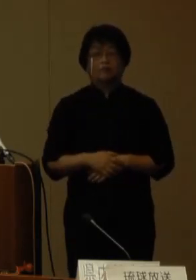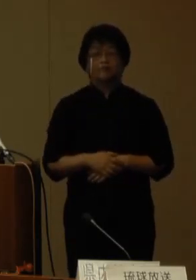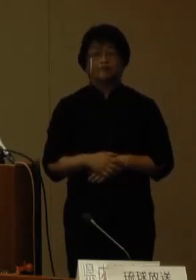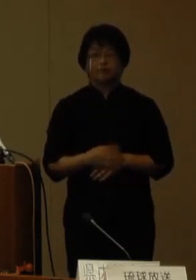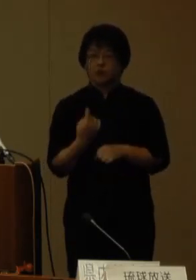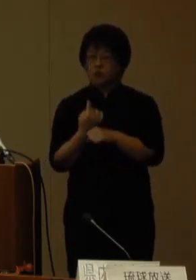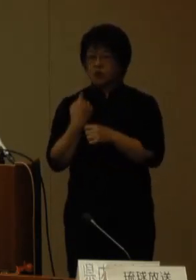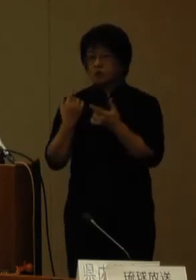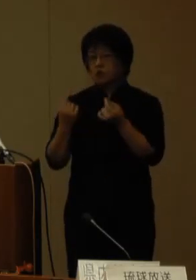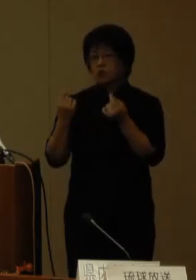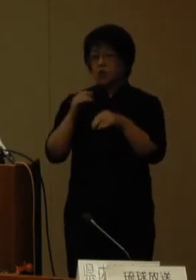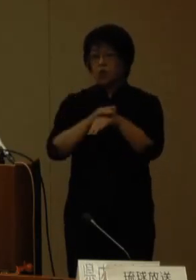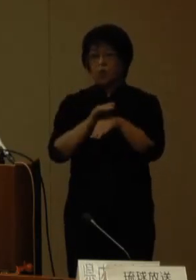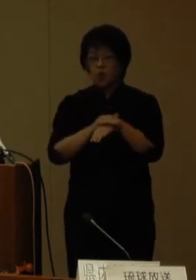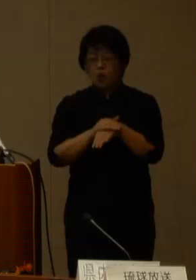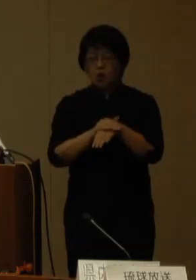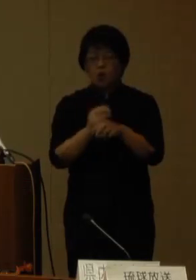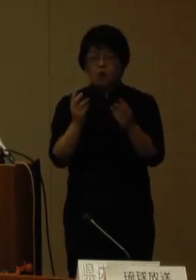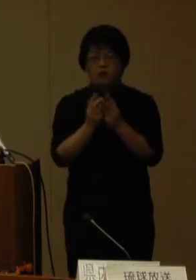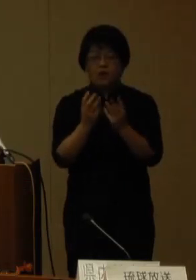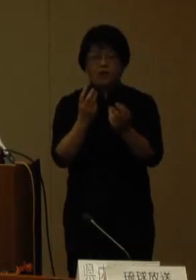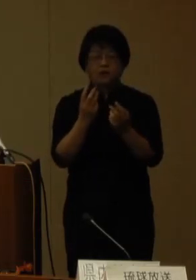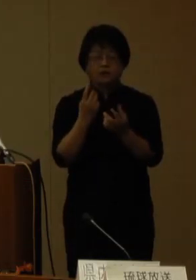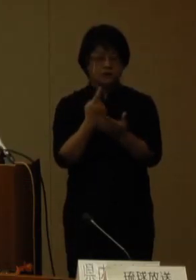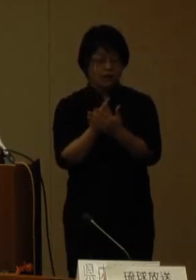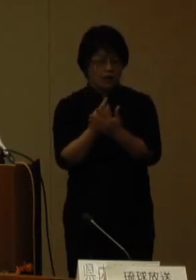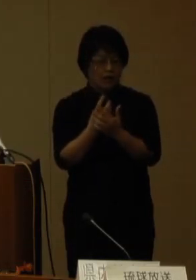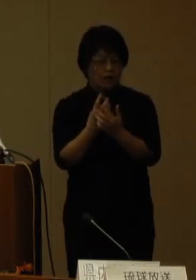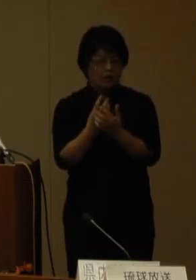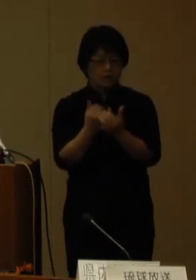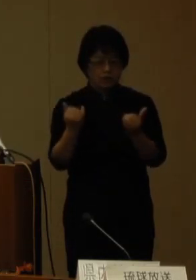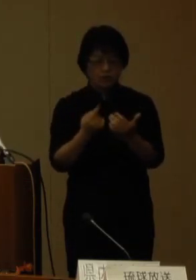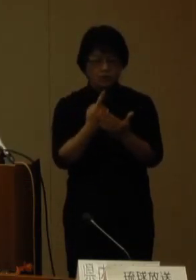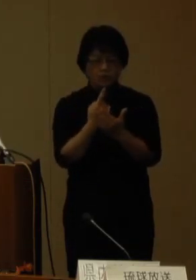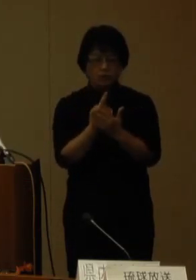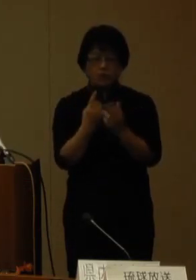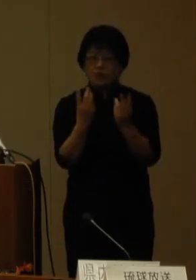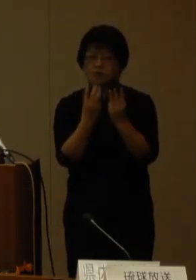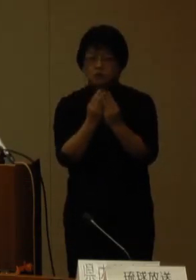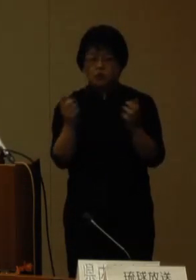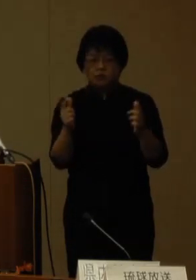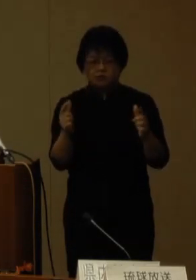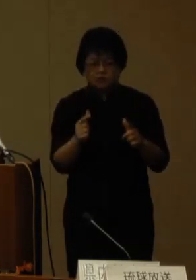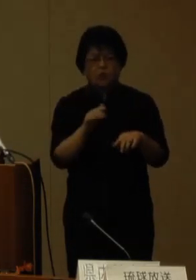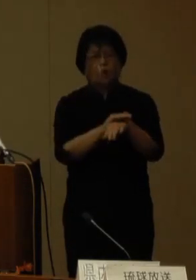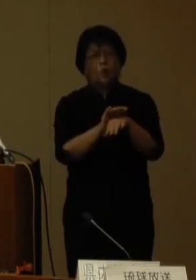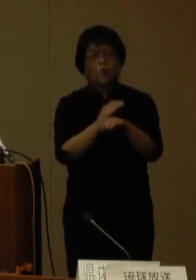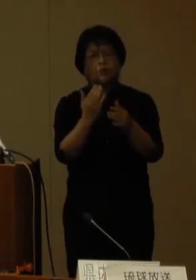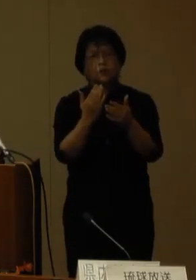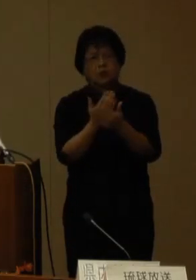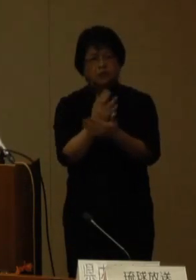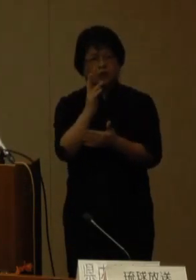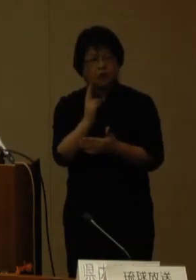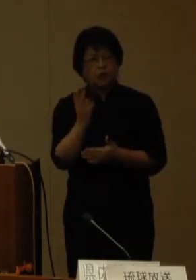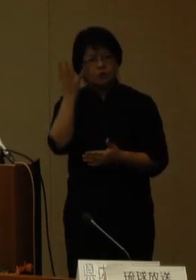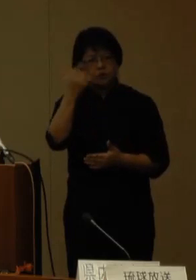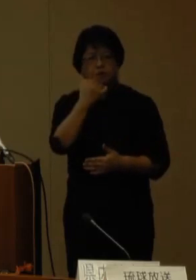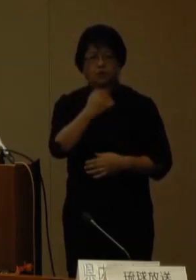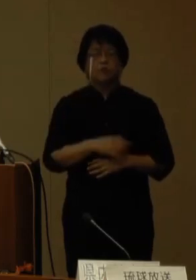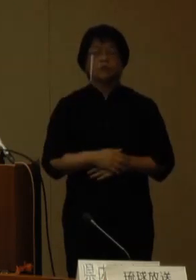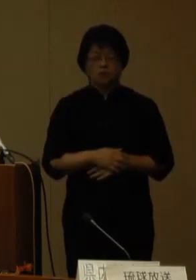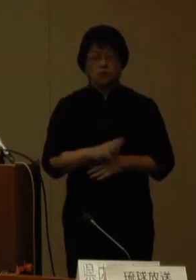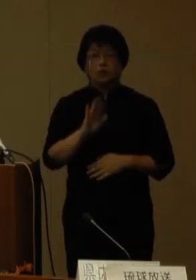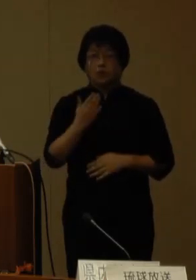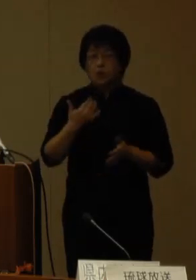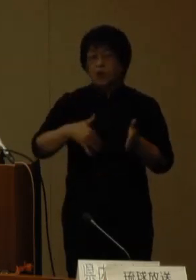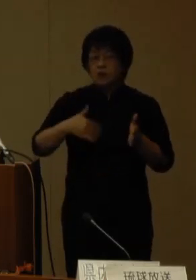昨年同様の規模縮小した開催をせざるを得ないのではないかというように考えています。しかしま